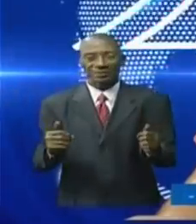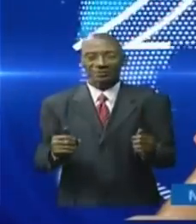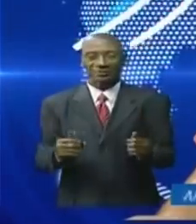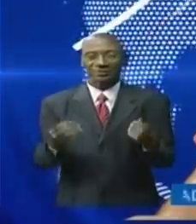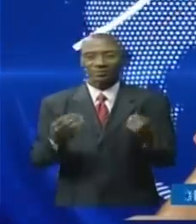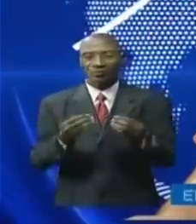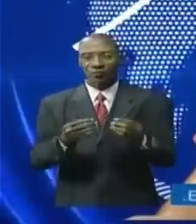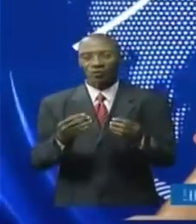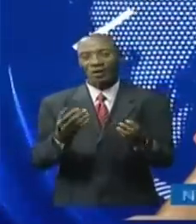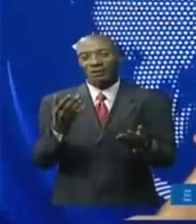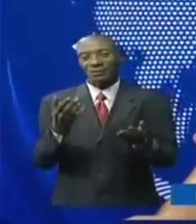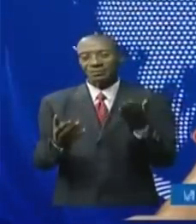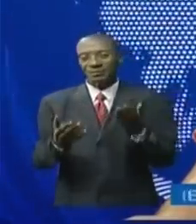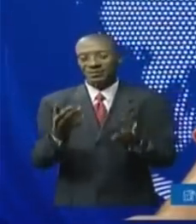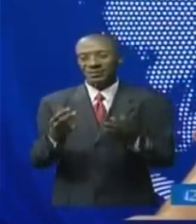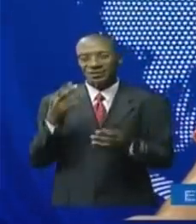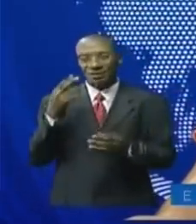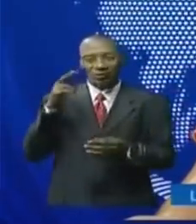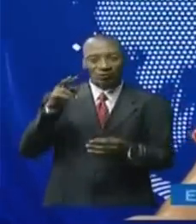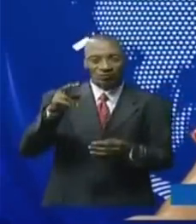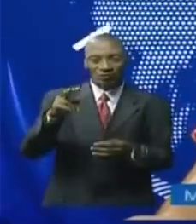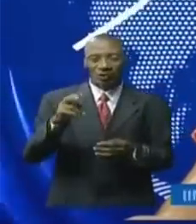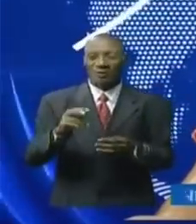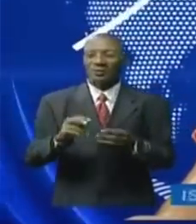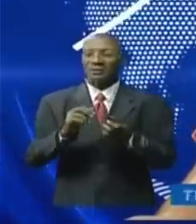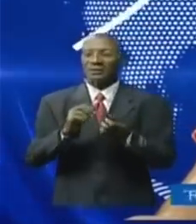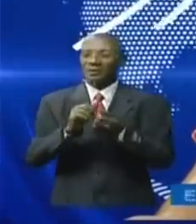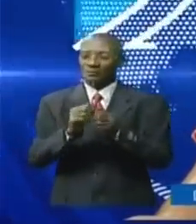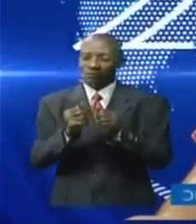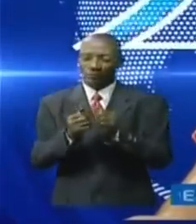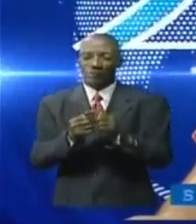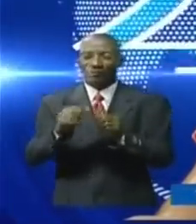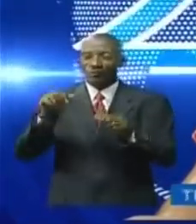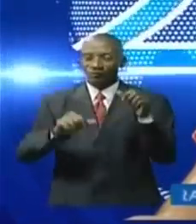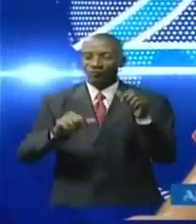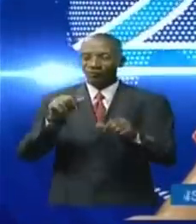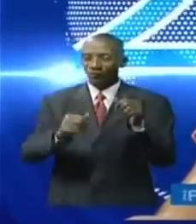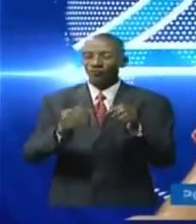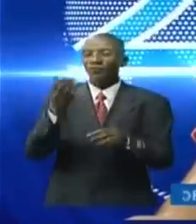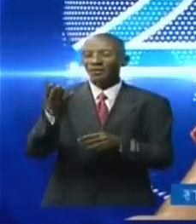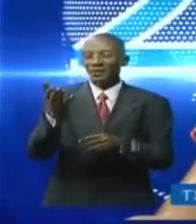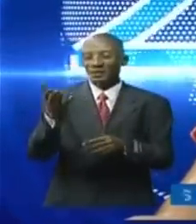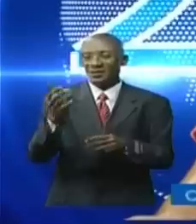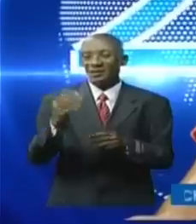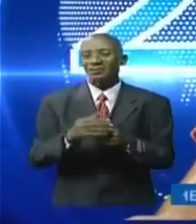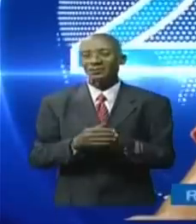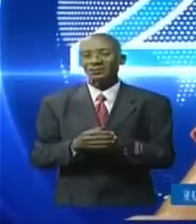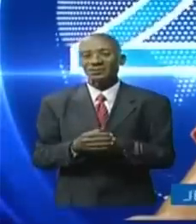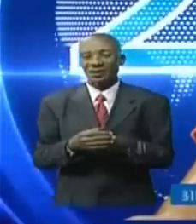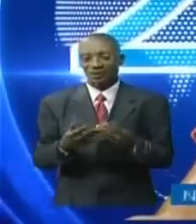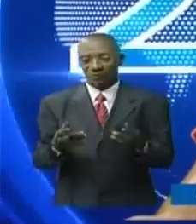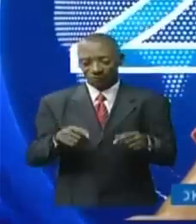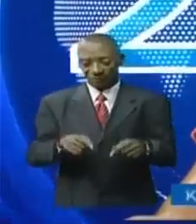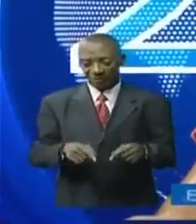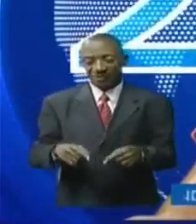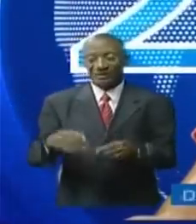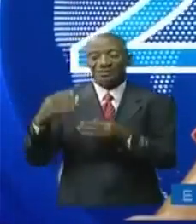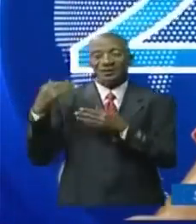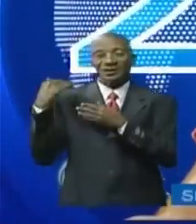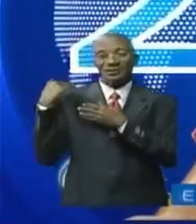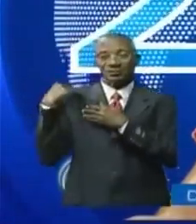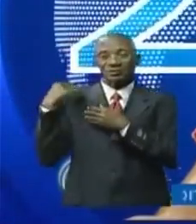membre, Monsieur Chibambe Kishi, membre, Monsieur Mukendi Wabwadi, membre,